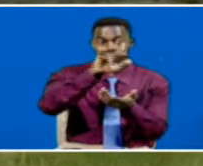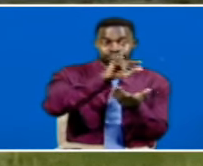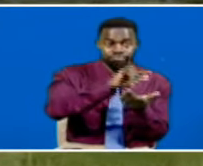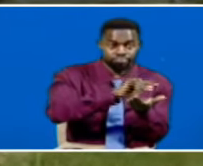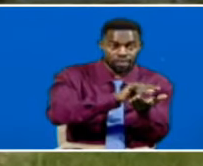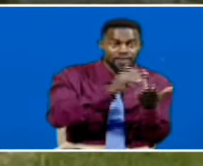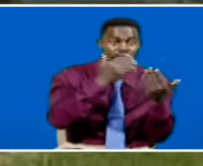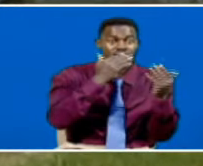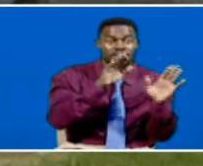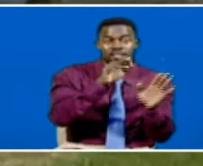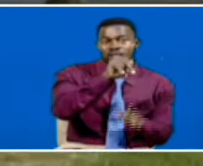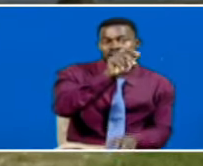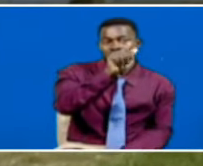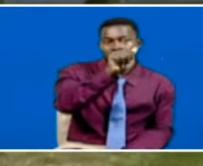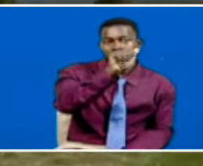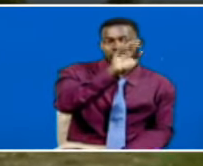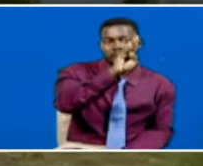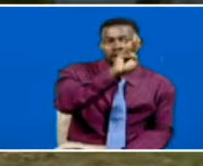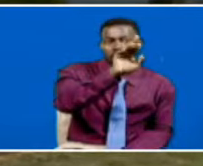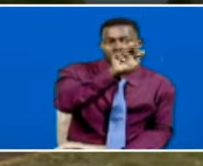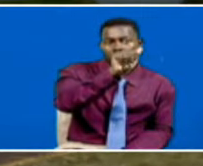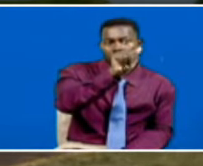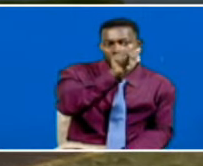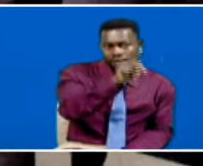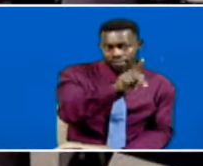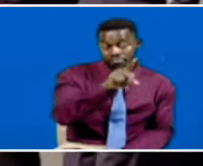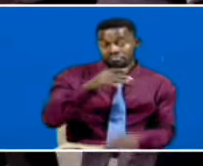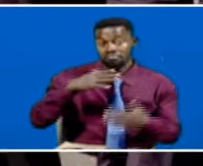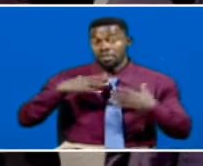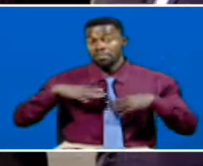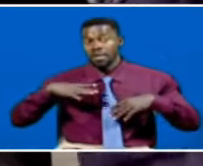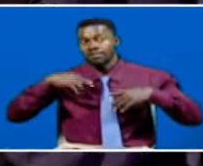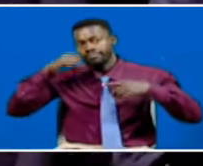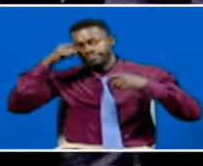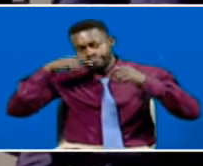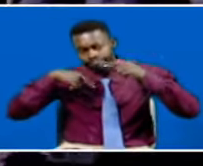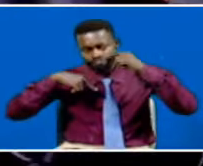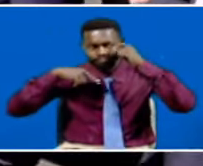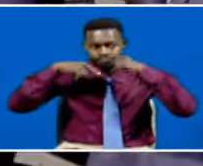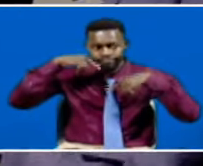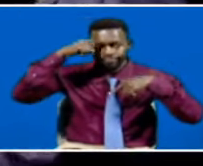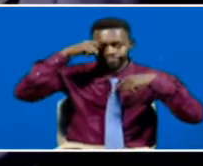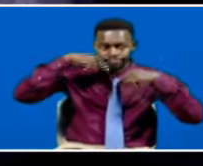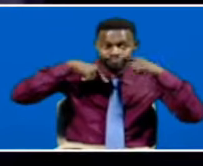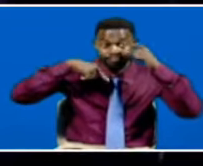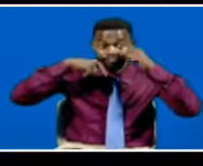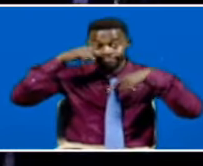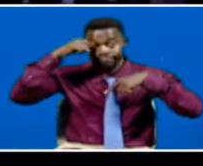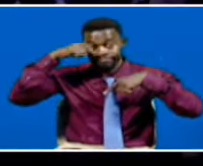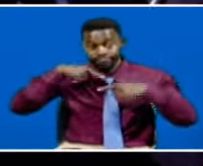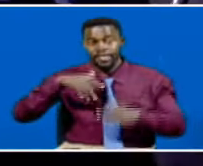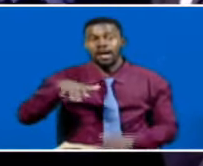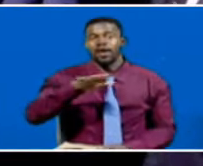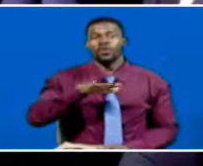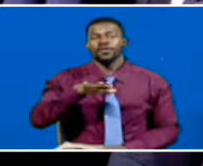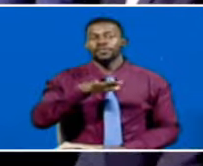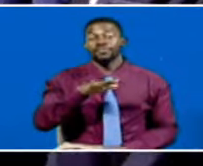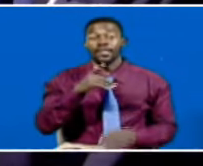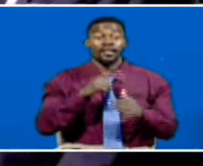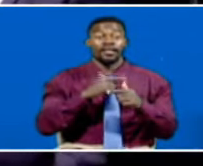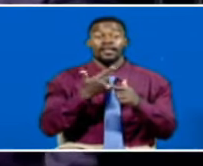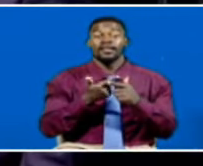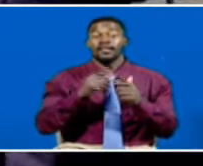Kabarak Nakuru na kuibua hisia za majonzi kwa jamaa, ndugu na marafiki ambao waliliwazana.